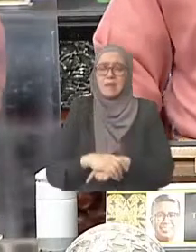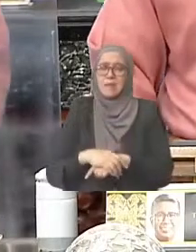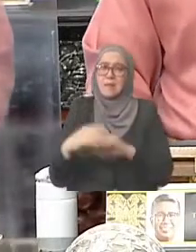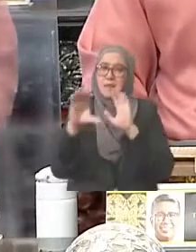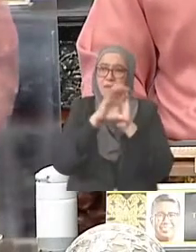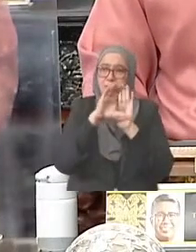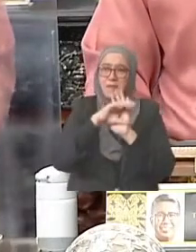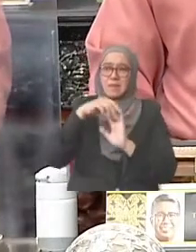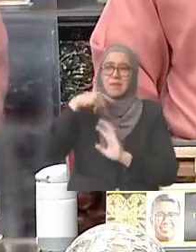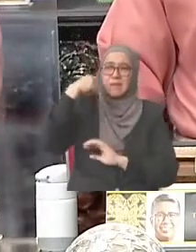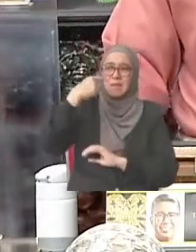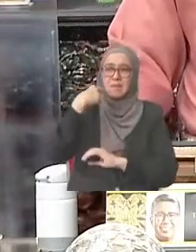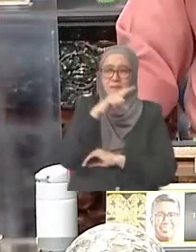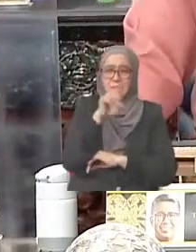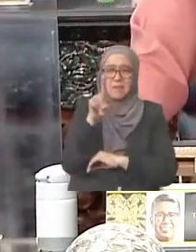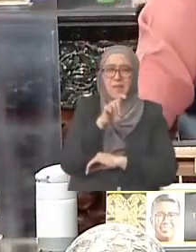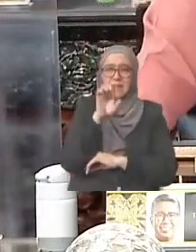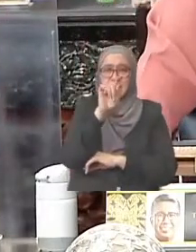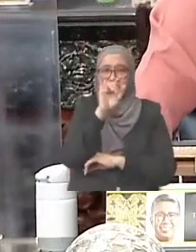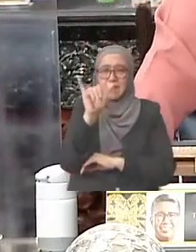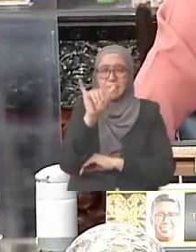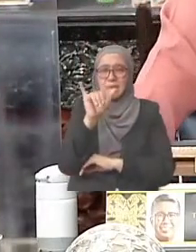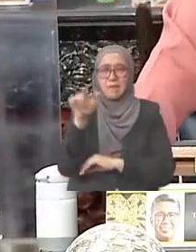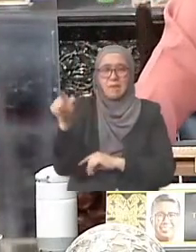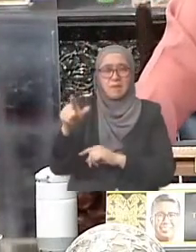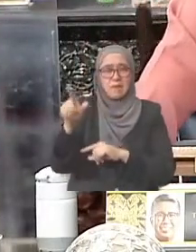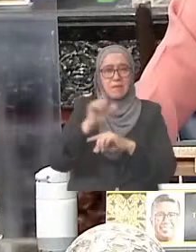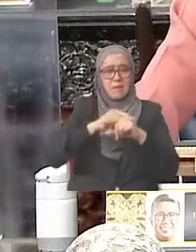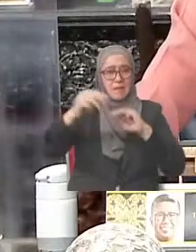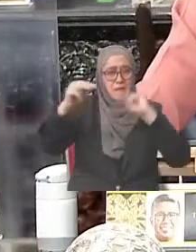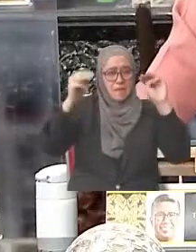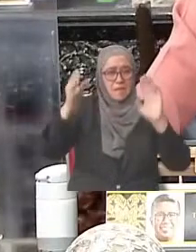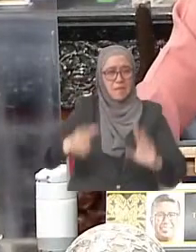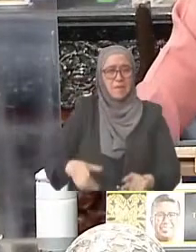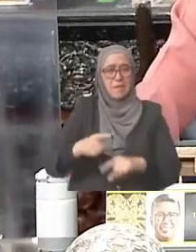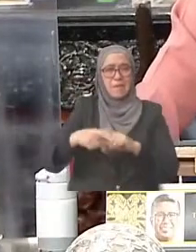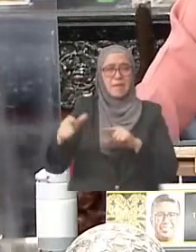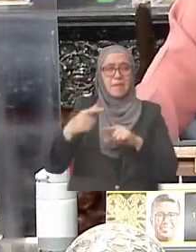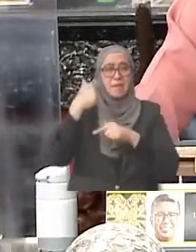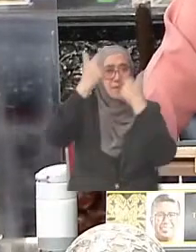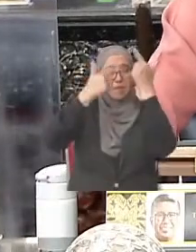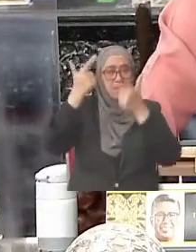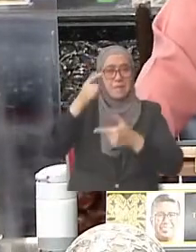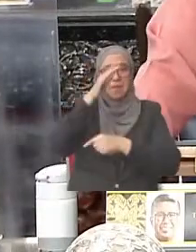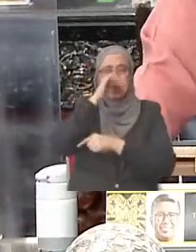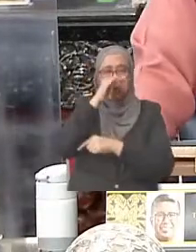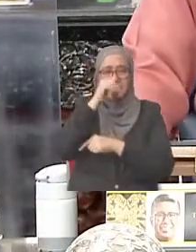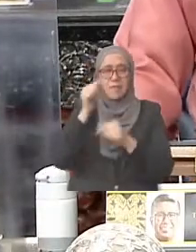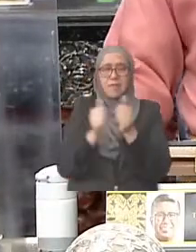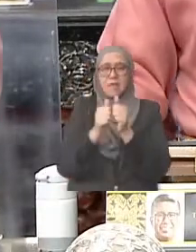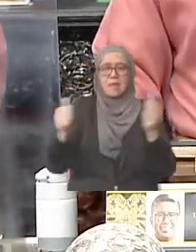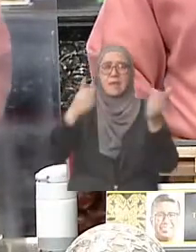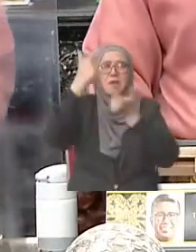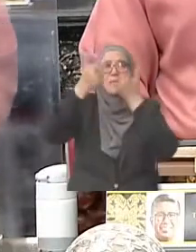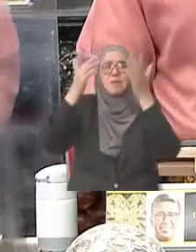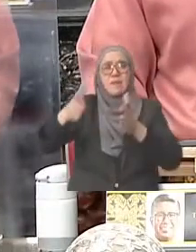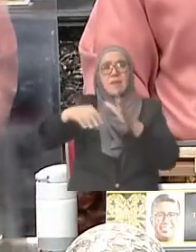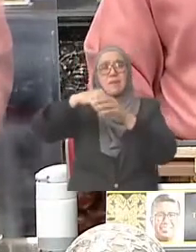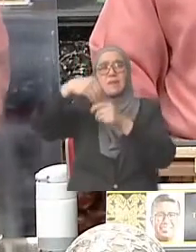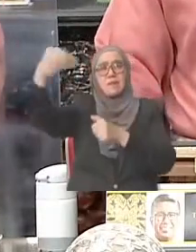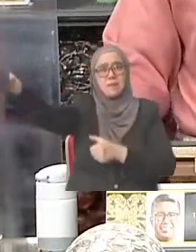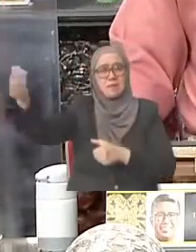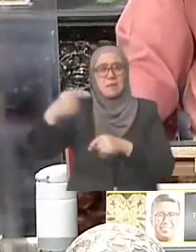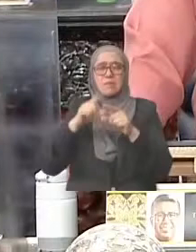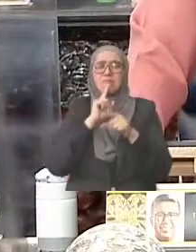pengurus di sebuah idenshi plancungan jumlah ke tanpa pelancong dari luar negara pendapatannya terjejas nabi